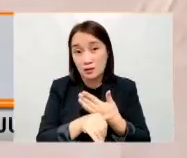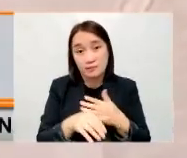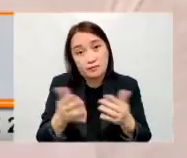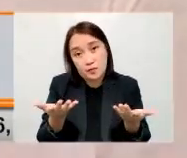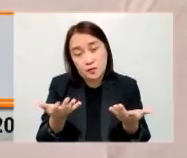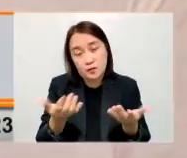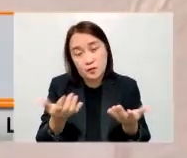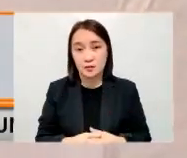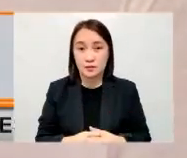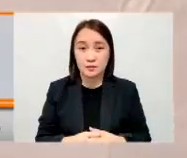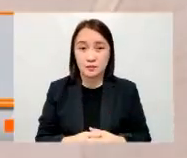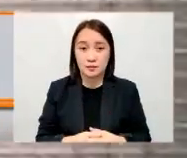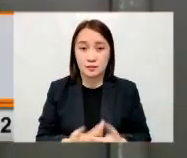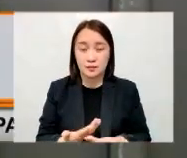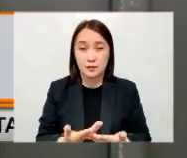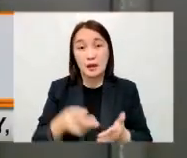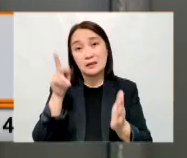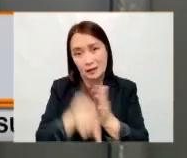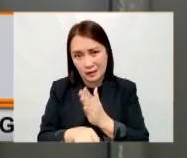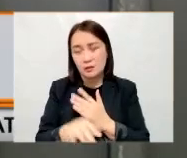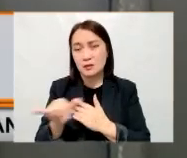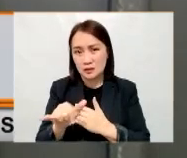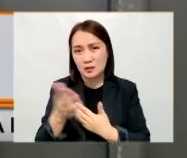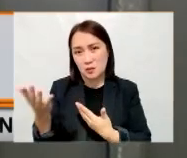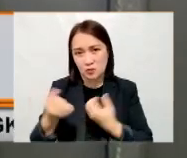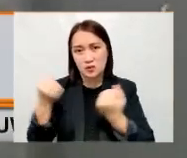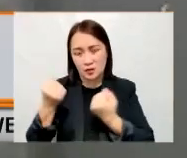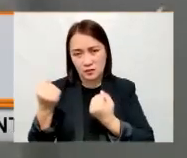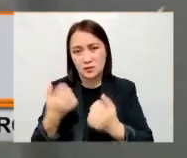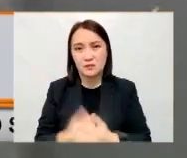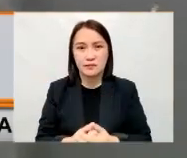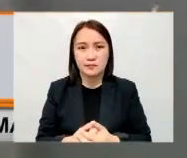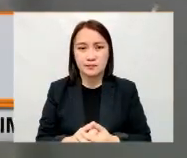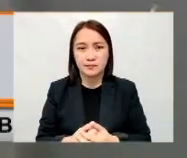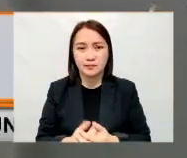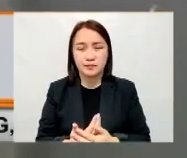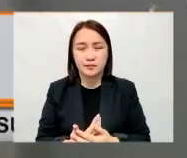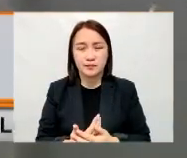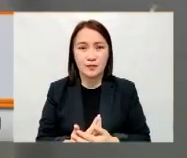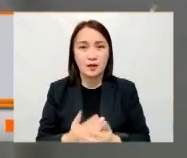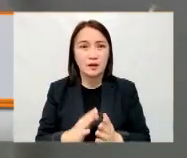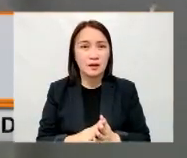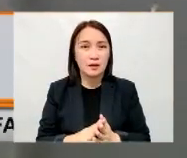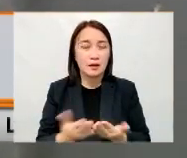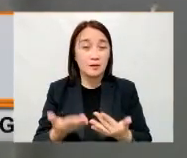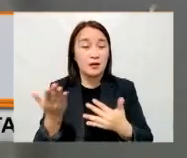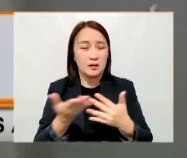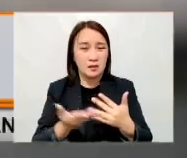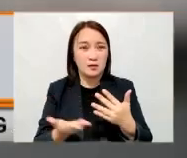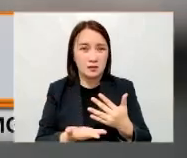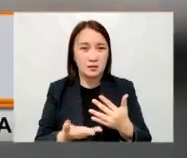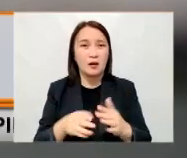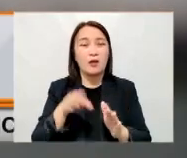Kahit patayin po rin yung ano na yun, hindi na rin may ibabalik. Maharap sa reklamong reckless imprudence resulting to double homicide ang driver